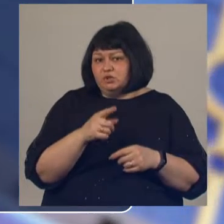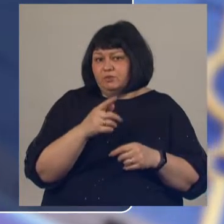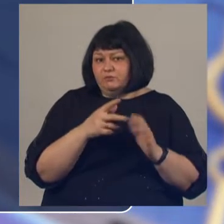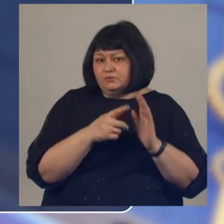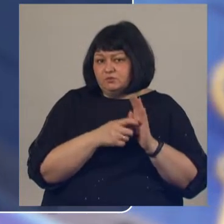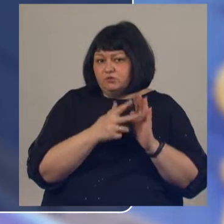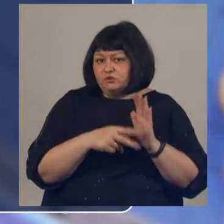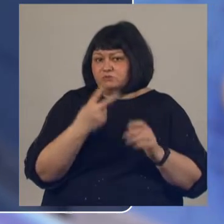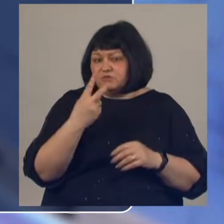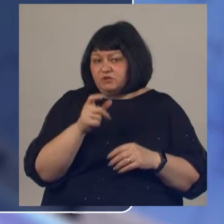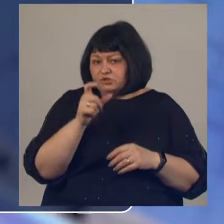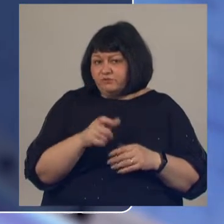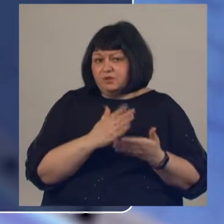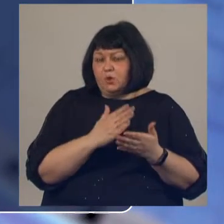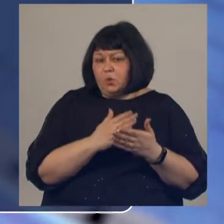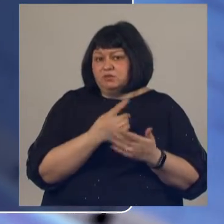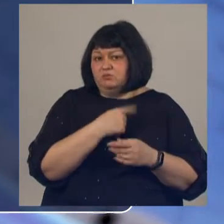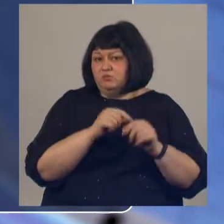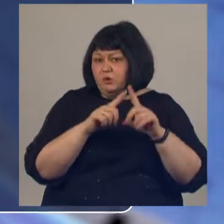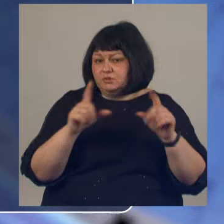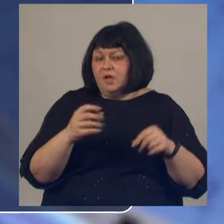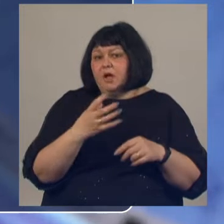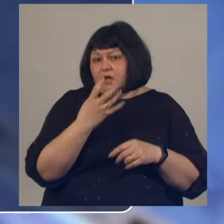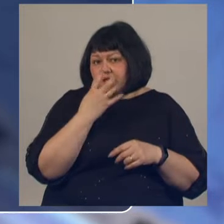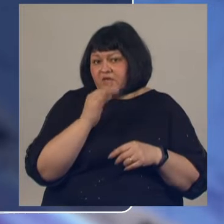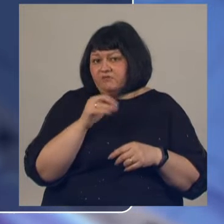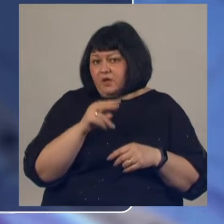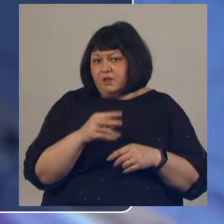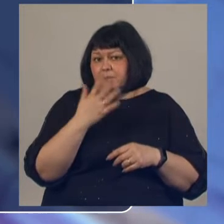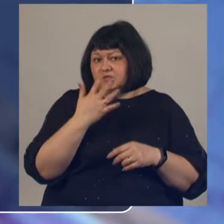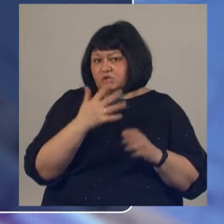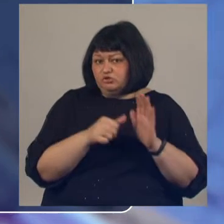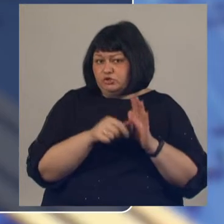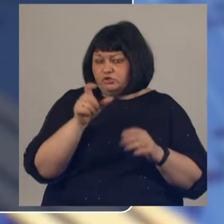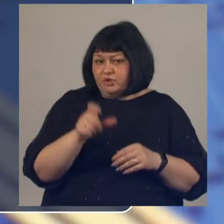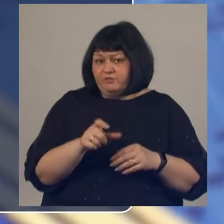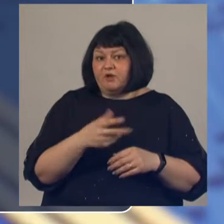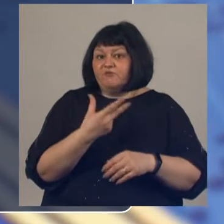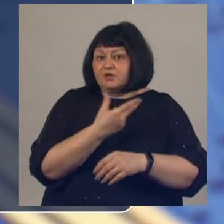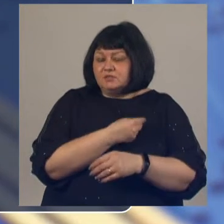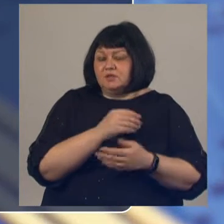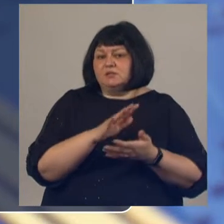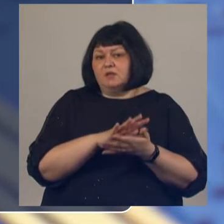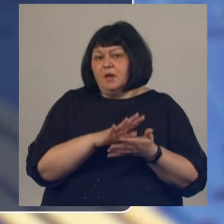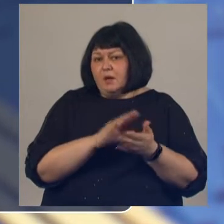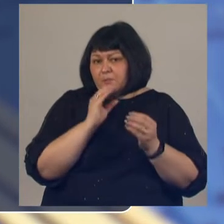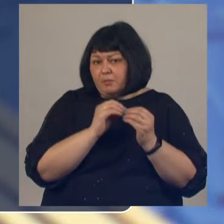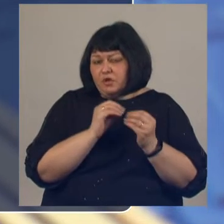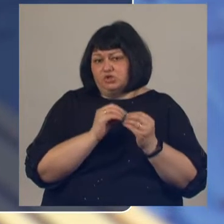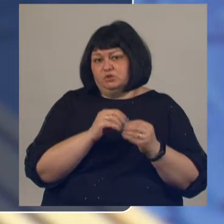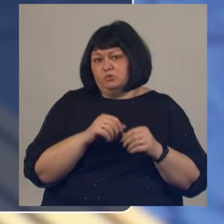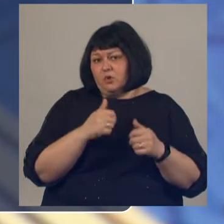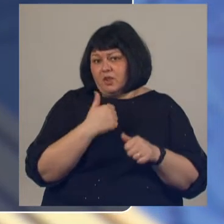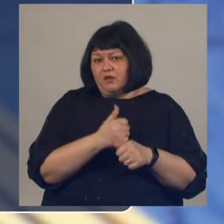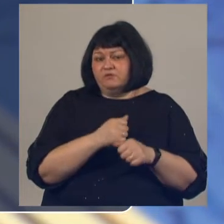стационарах области из них 56 подключены к аппаратам искусственной вентиляции легких вакцинация по-прежнему остается главным способом обезопасить